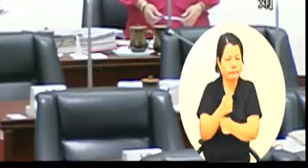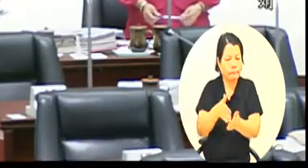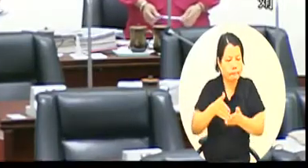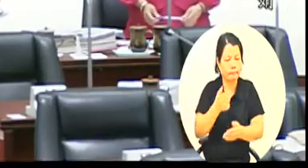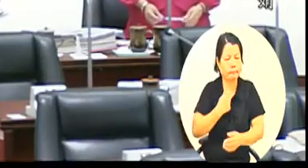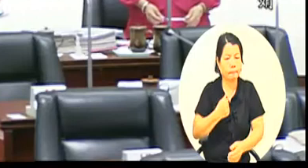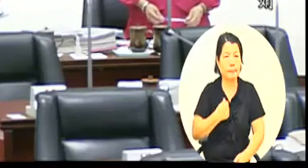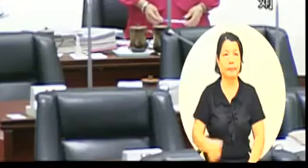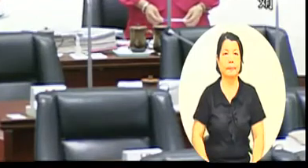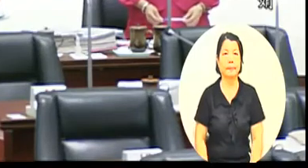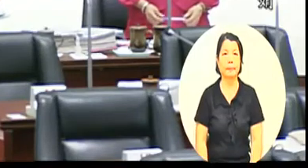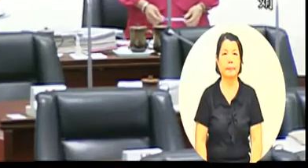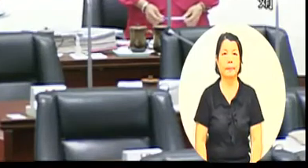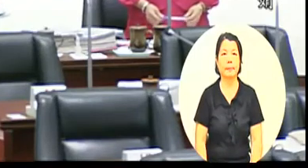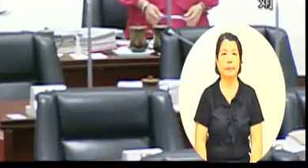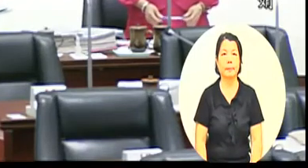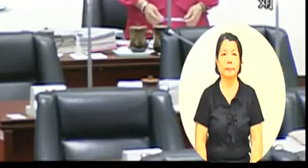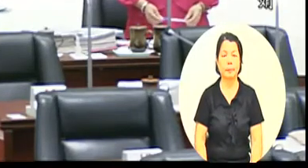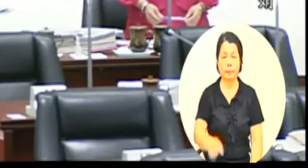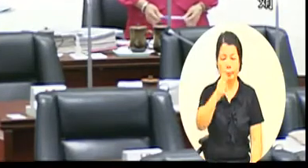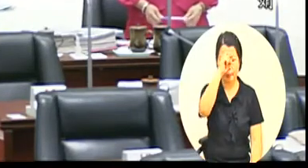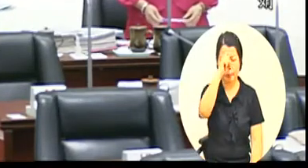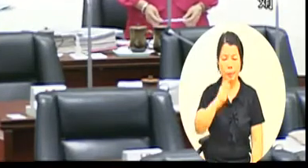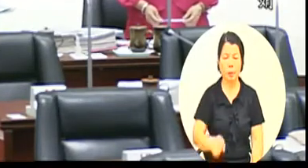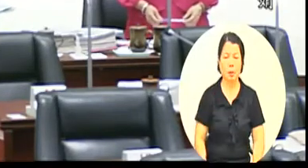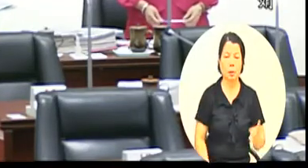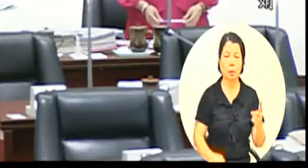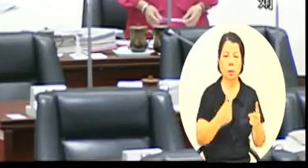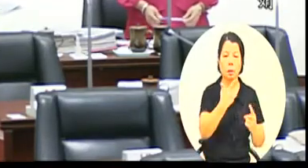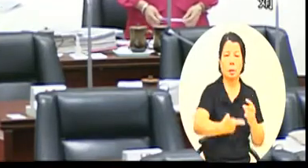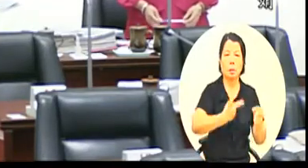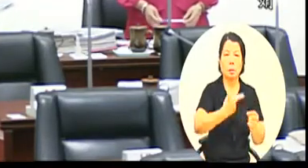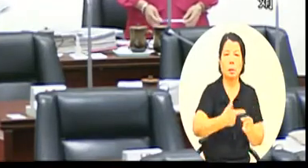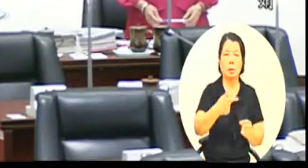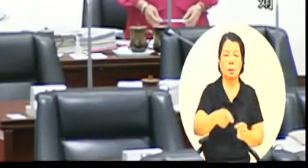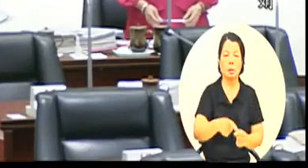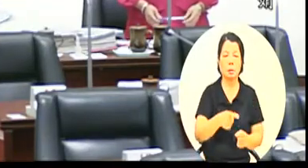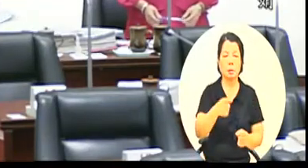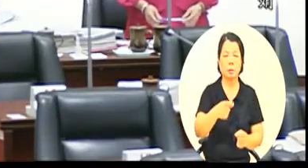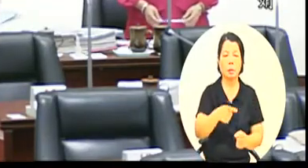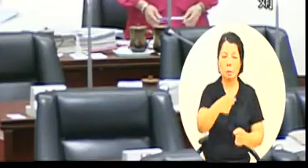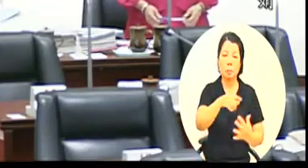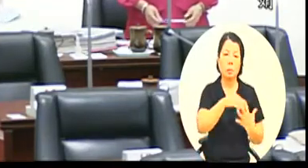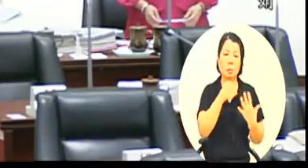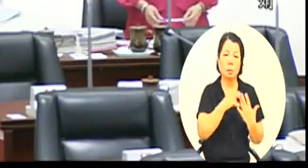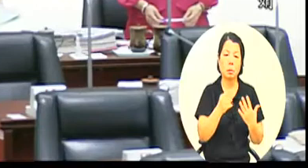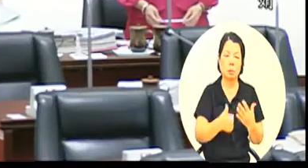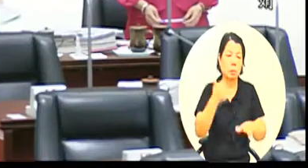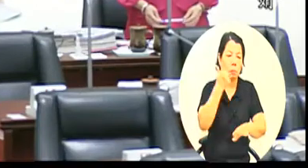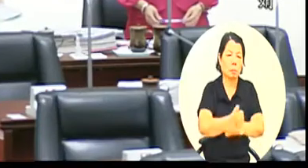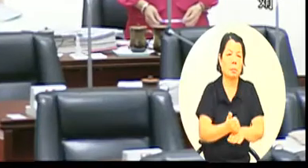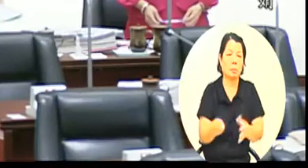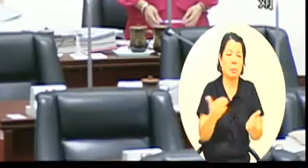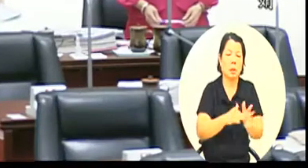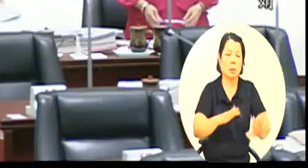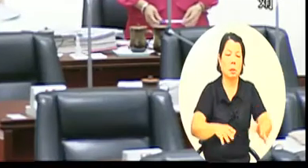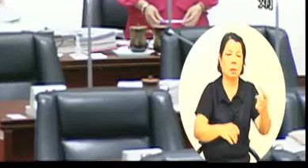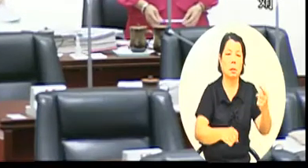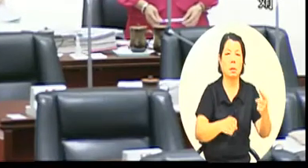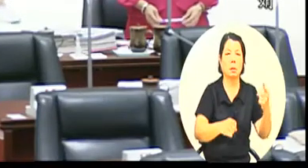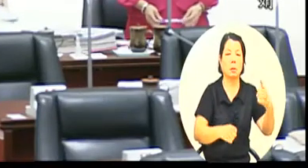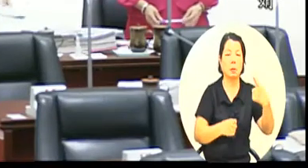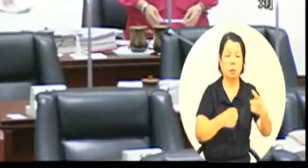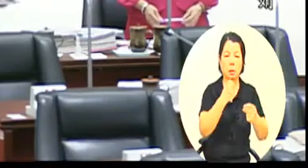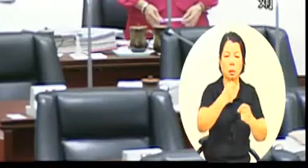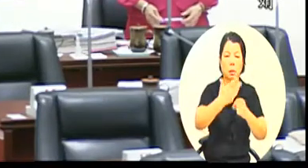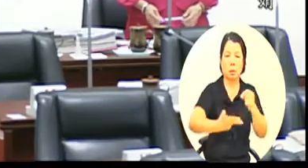长。所以我希望你106年你选了，这也到明年了嘛，是不是到107年底了啦哈？那我